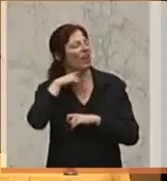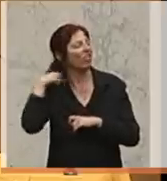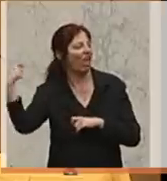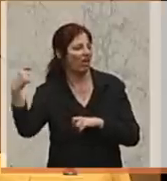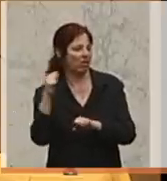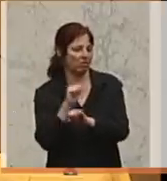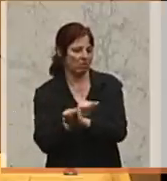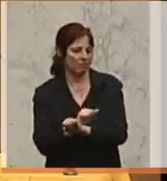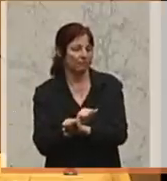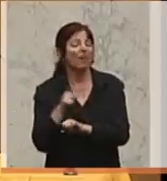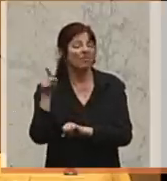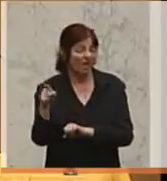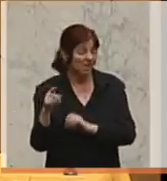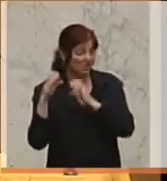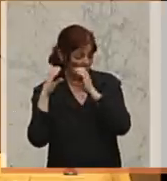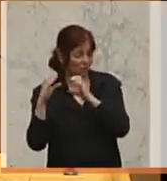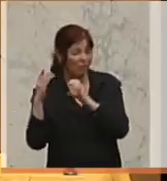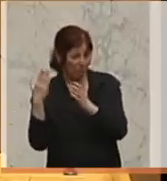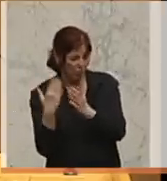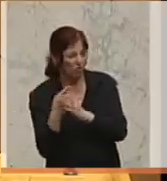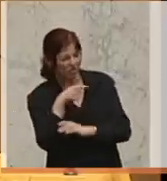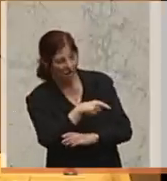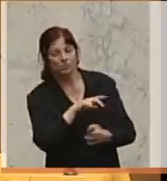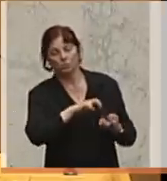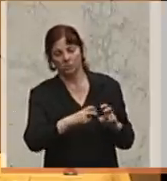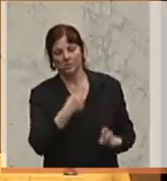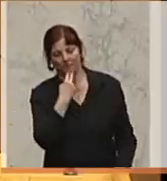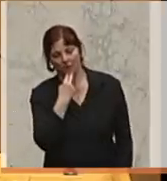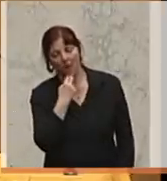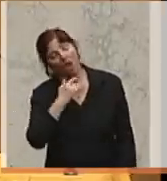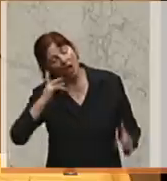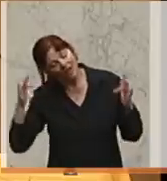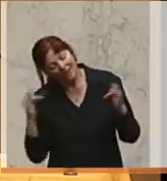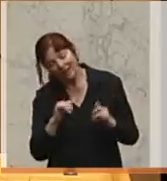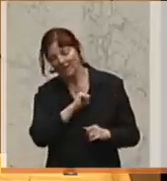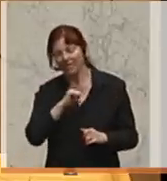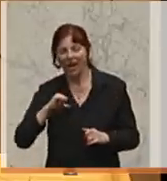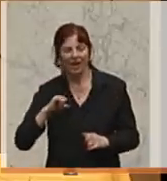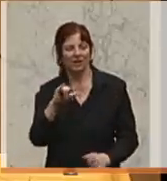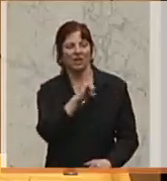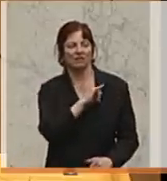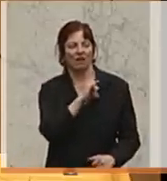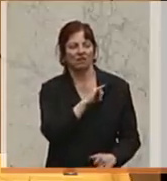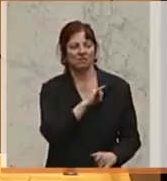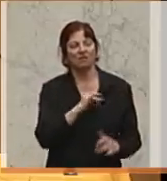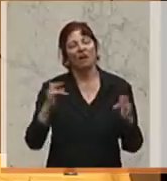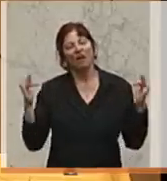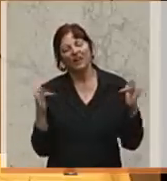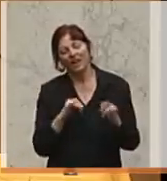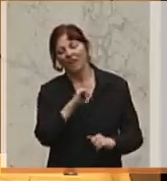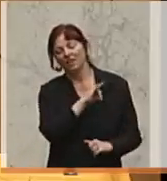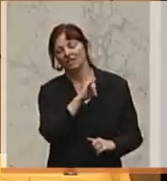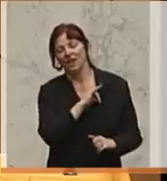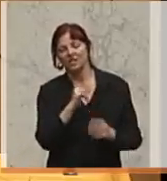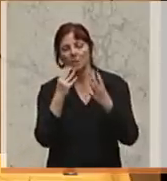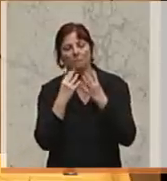genommen. Und genau deswegen, gegen ihre eigenen Interessen, gegen die Interessen des Parlaments, erlauben Sie